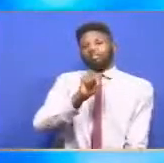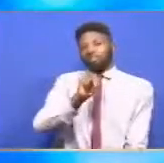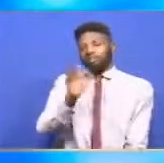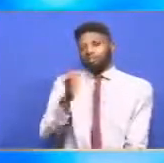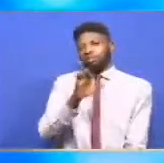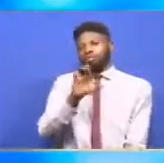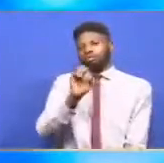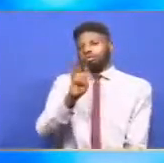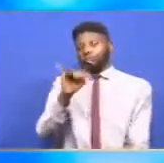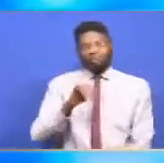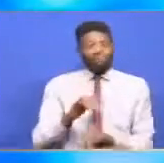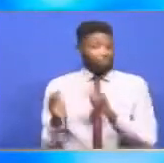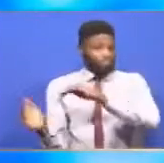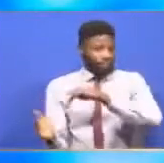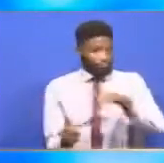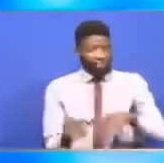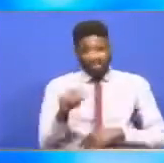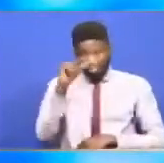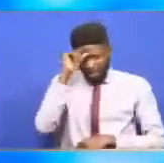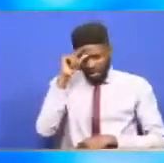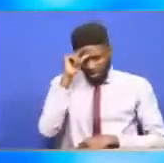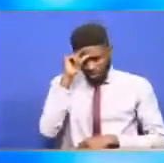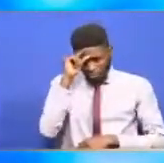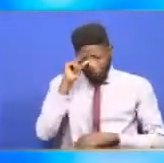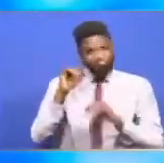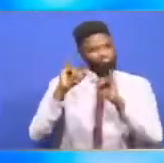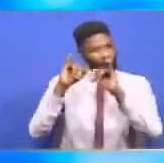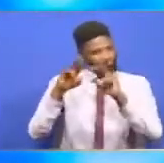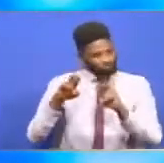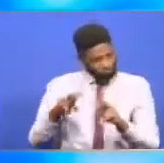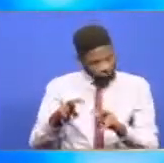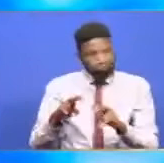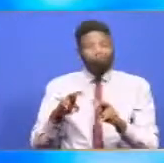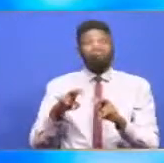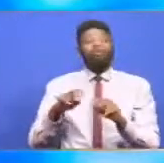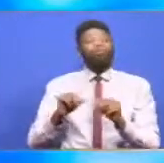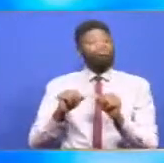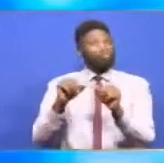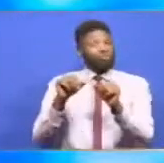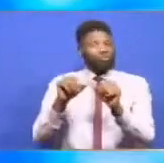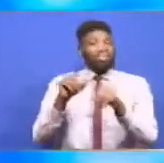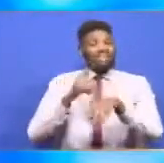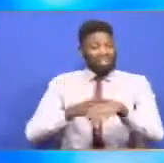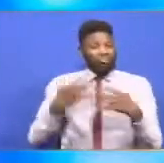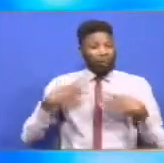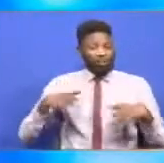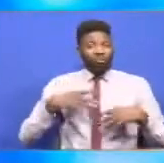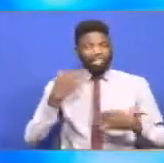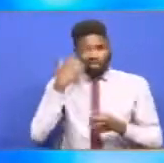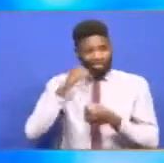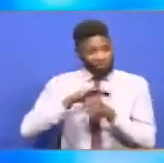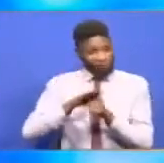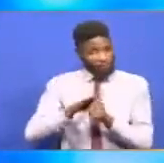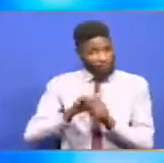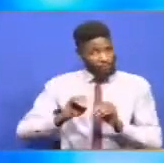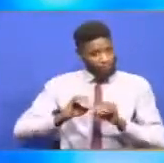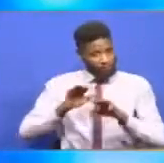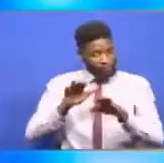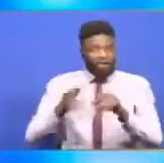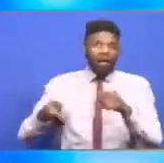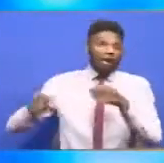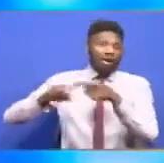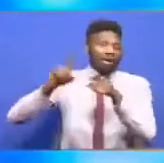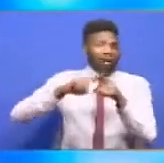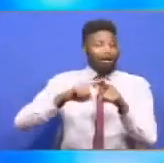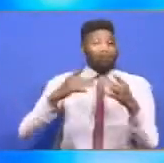Tukiendelea ni kuwa serikali imeimarisha uchunguzi huku visa vya maambukizi ya ugonjwa COVID-19 vikiongezeka, ambapo kila mtu anayeingia